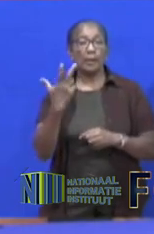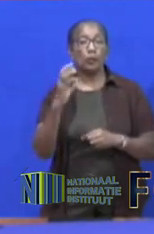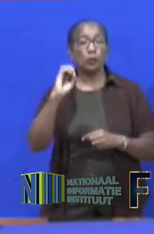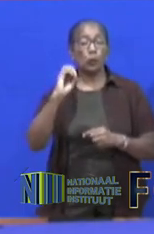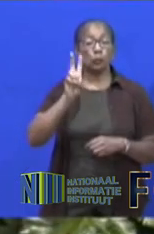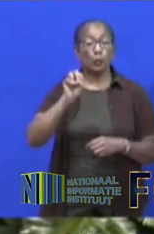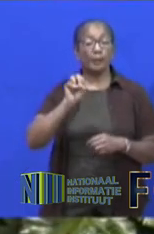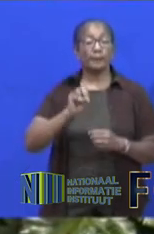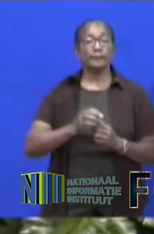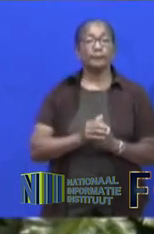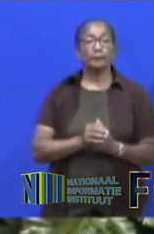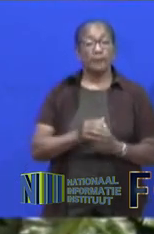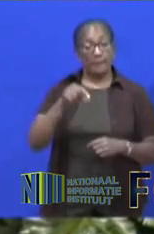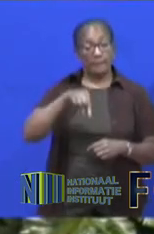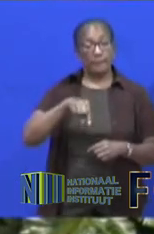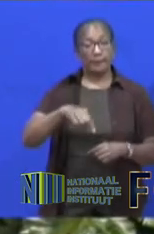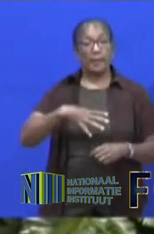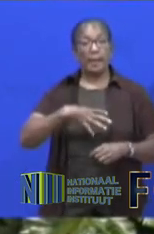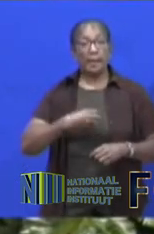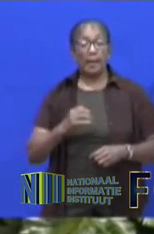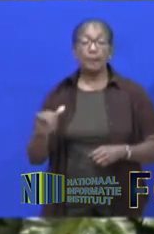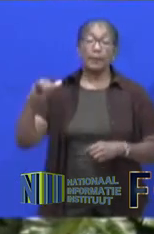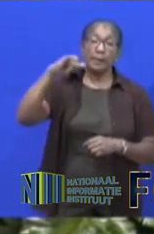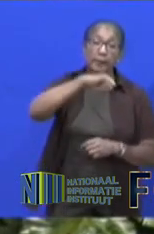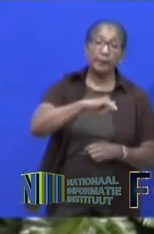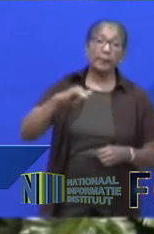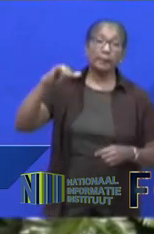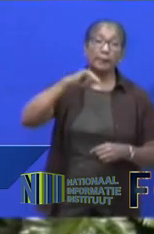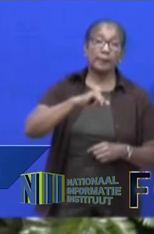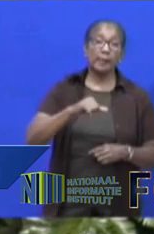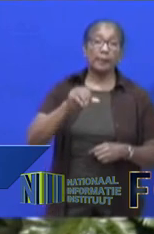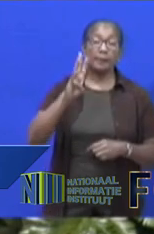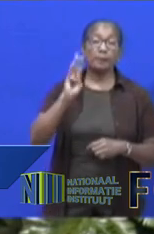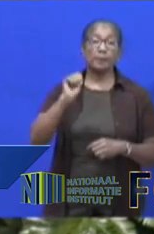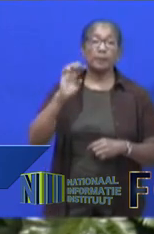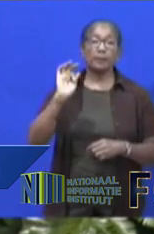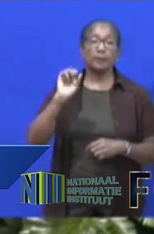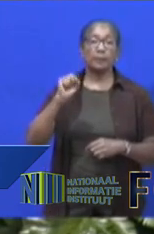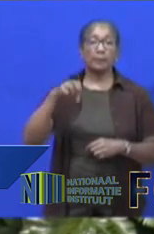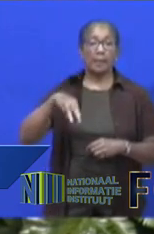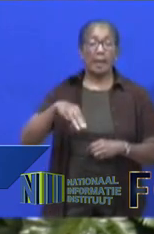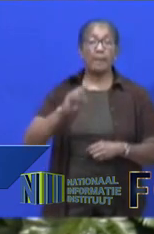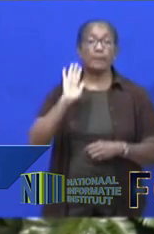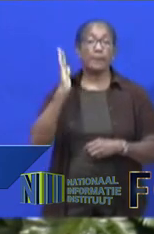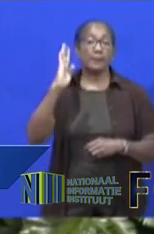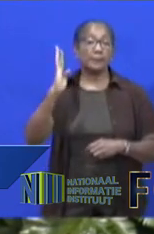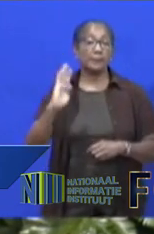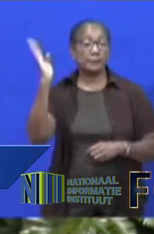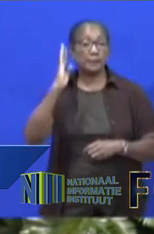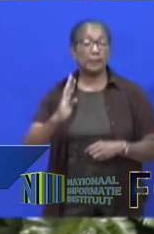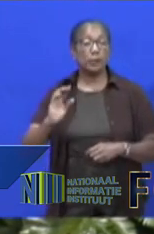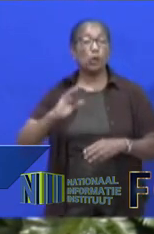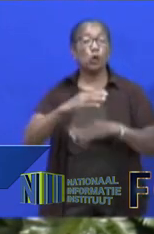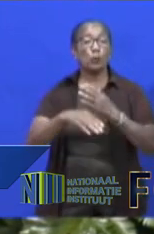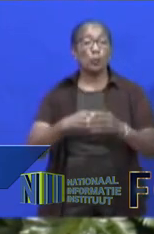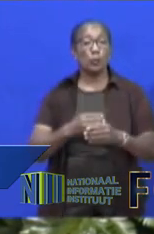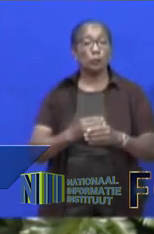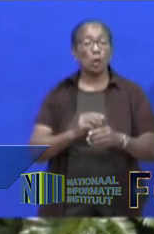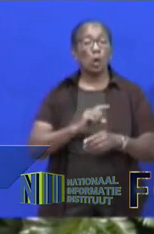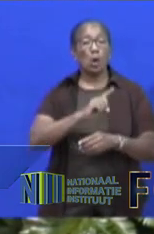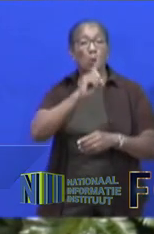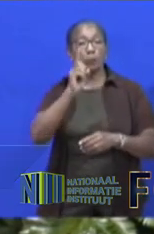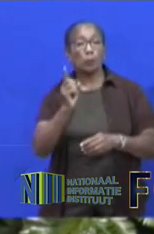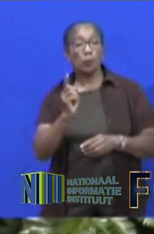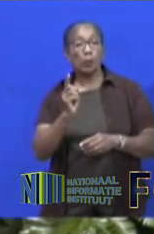88-400-80. Vandaag heeft de repatriatievlucht naar Belém, Brazilië, plaatsgevonden, welke om